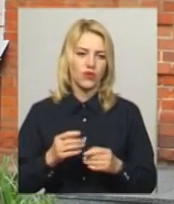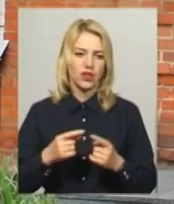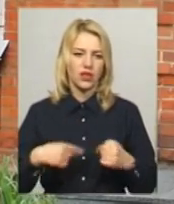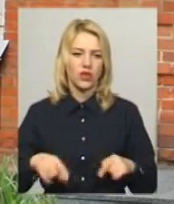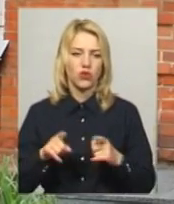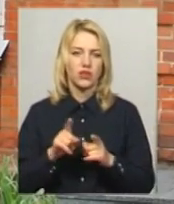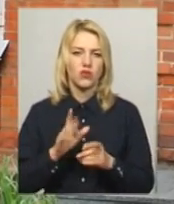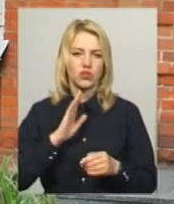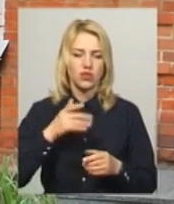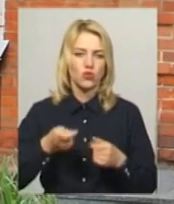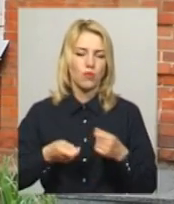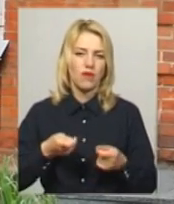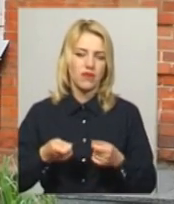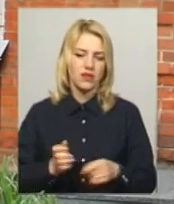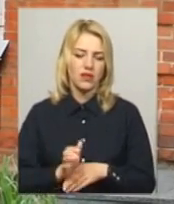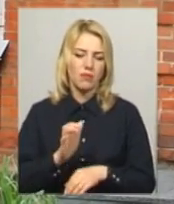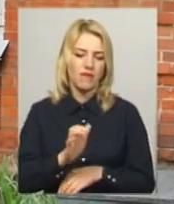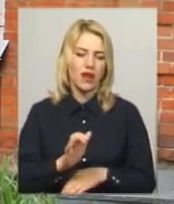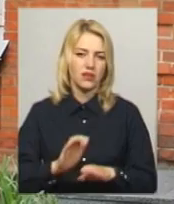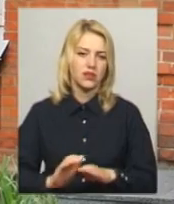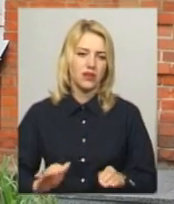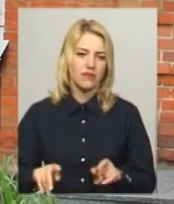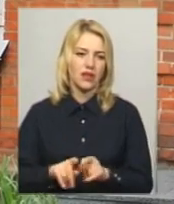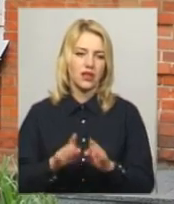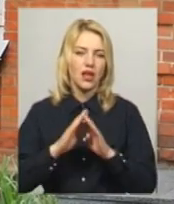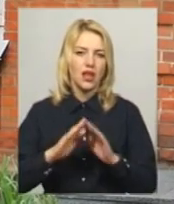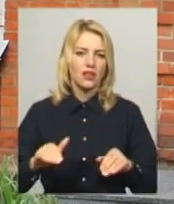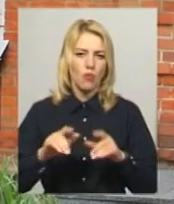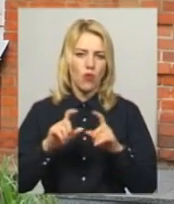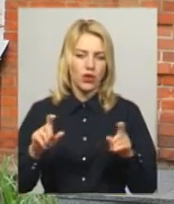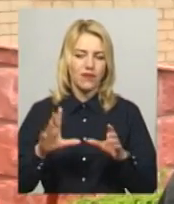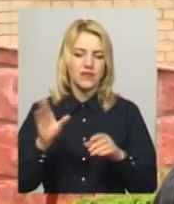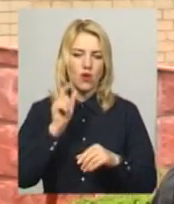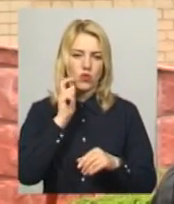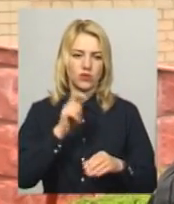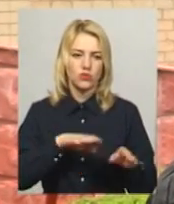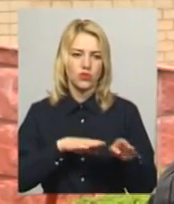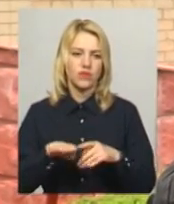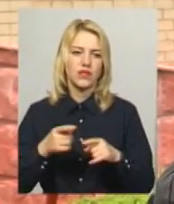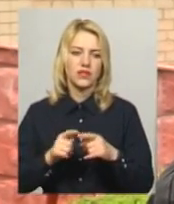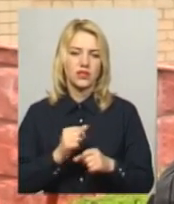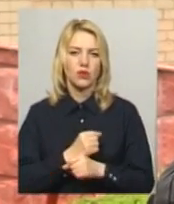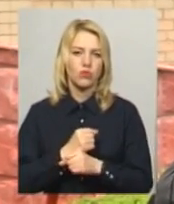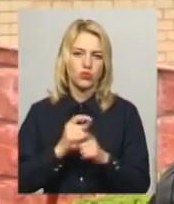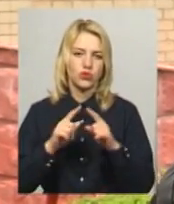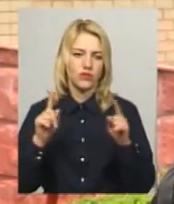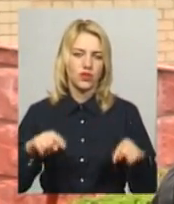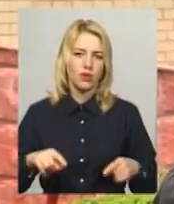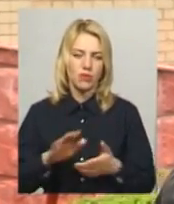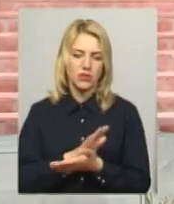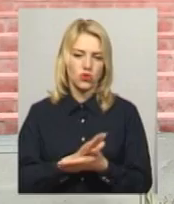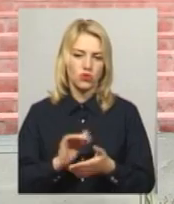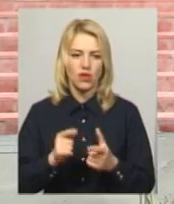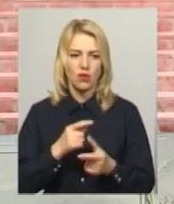наше управління направляє дітей в такі табори всеукраїнського рівня. Путівки в ці табори безкоштовні або ж із